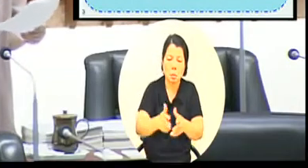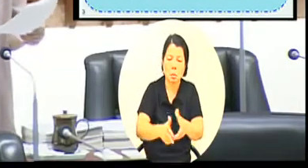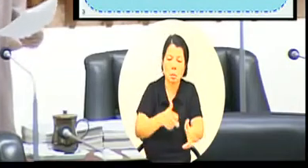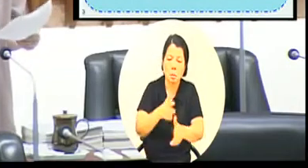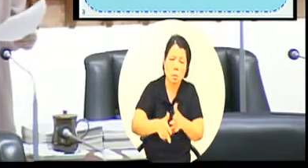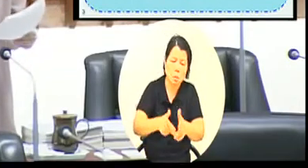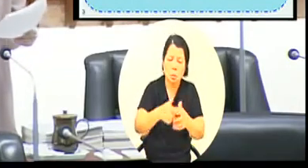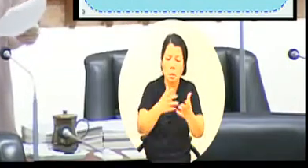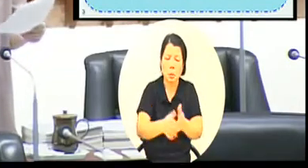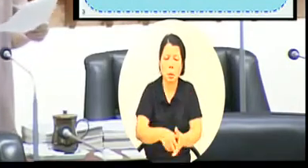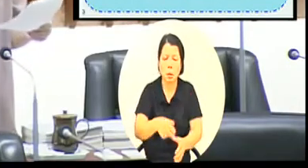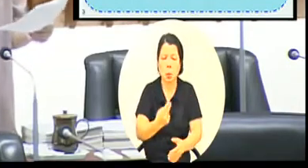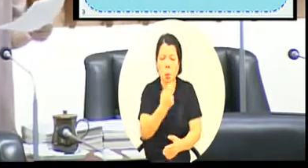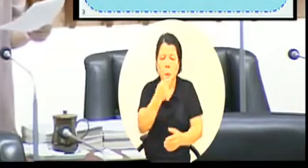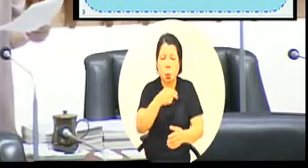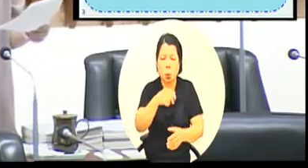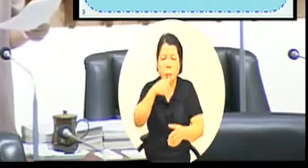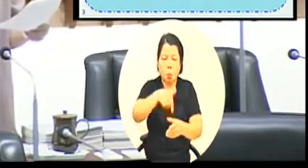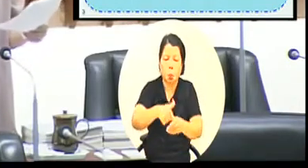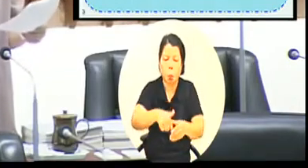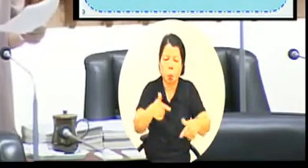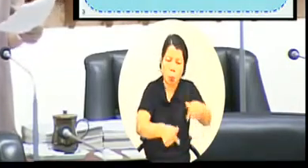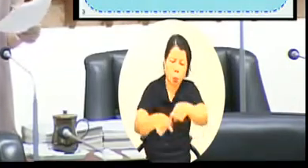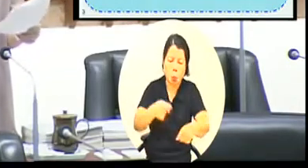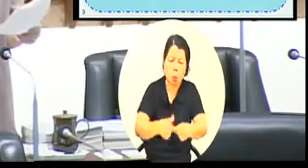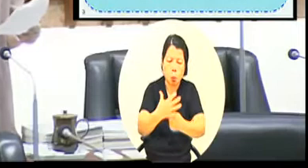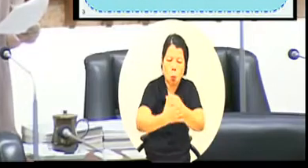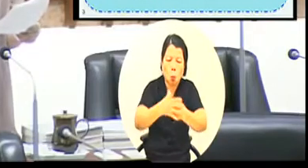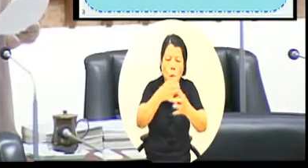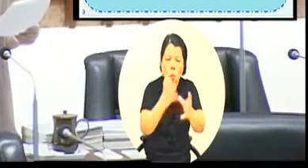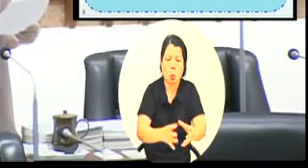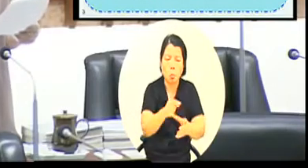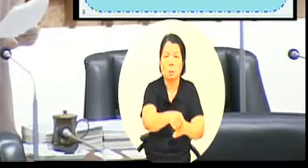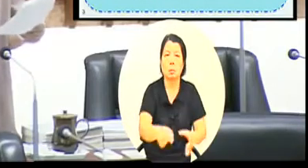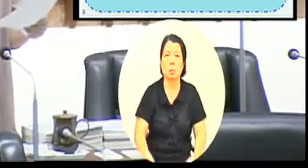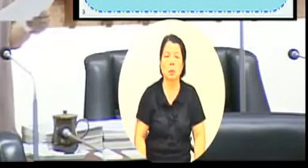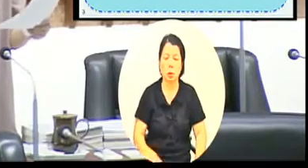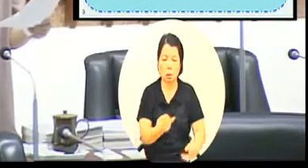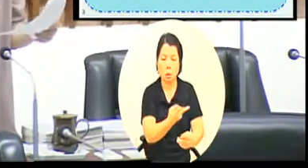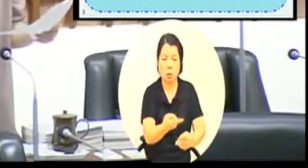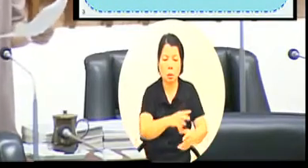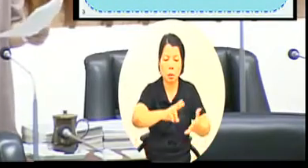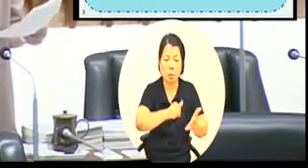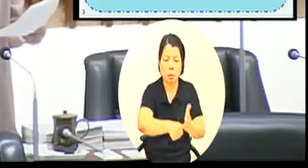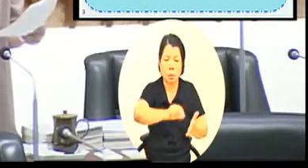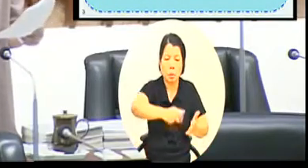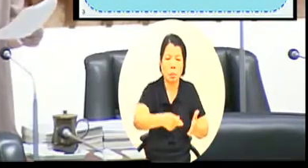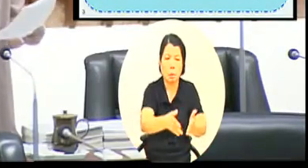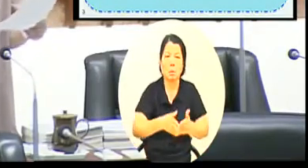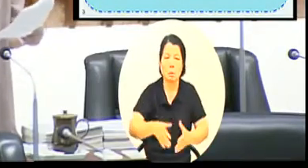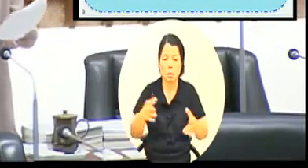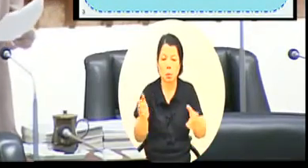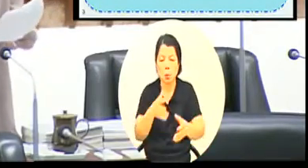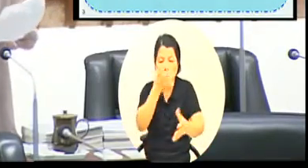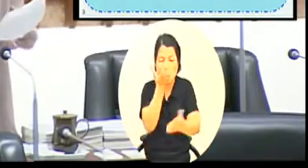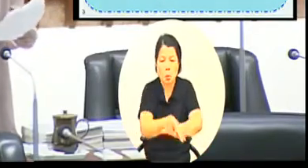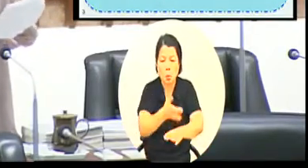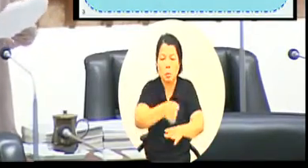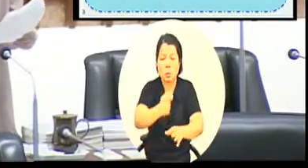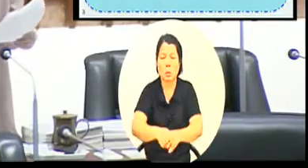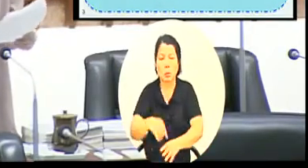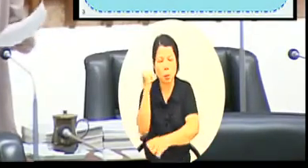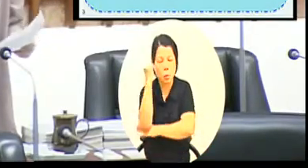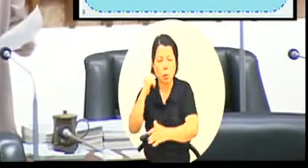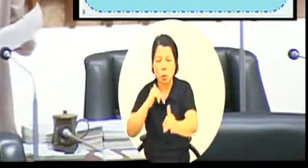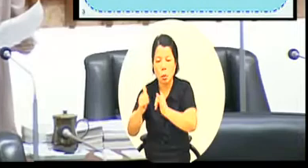的分装储存，那它在这两个来变更之后就变成盖在住宅区旁边。那如果是这样子，到底